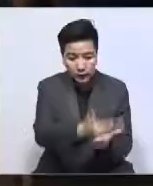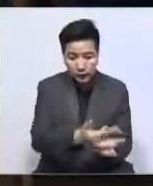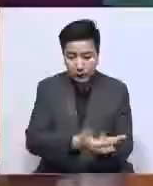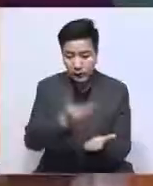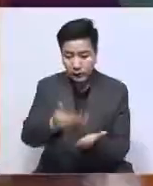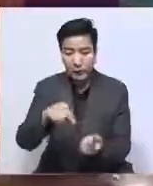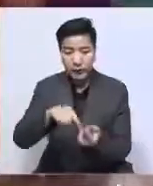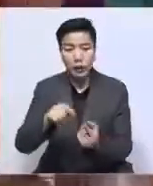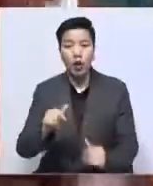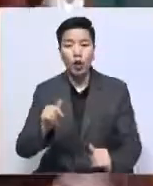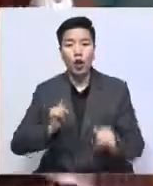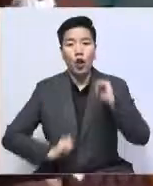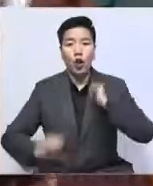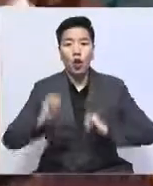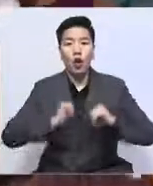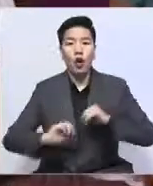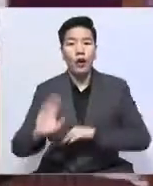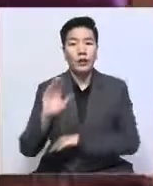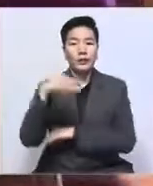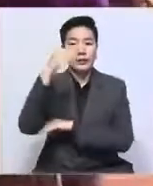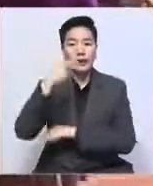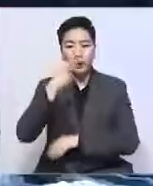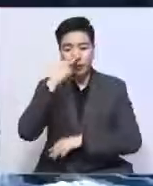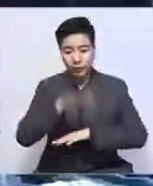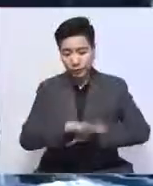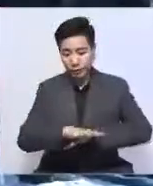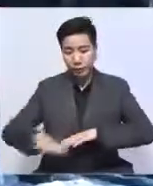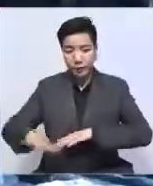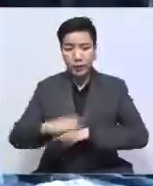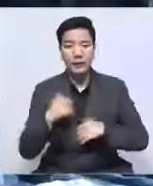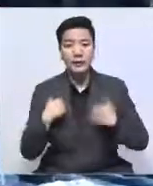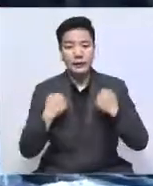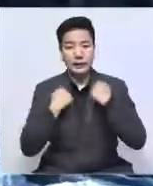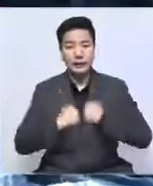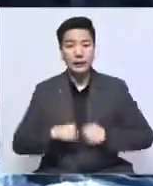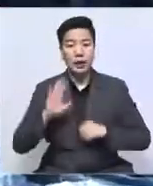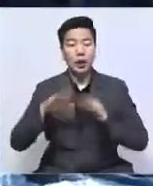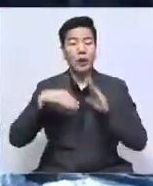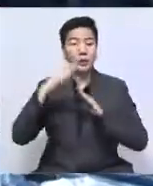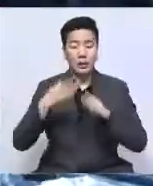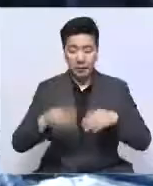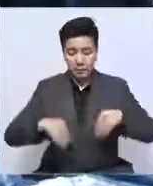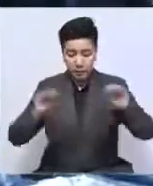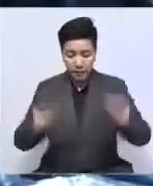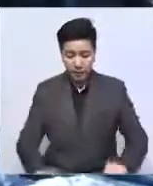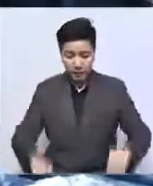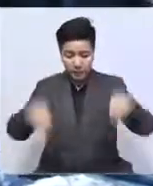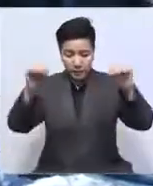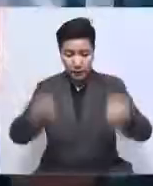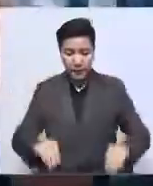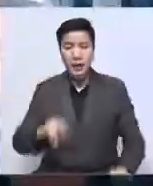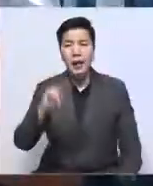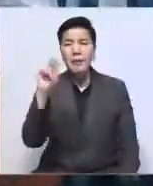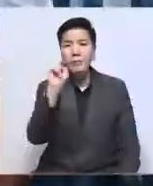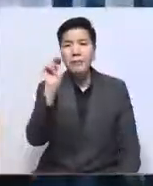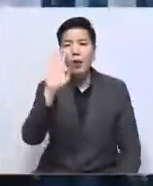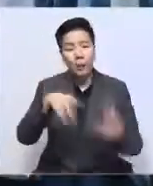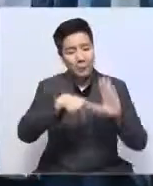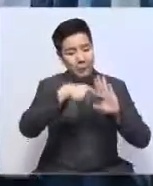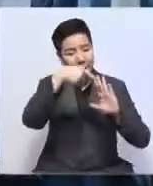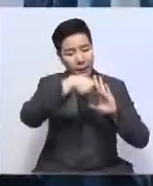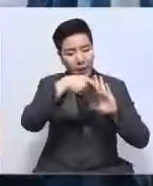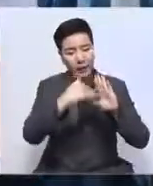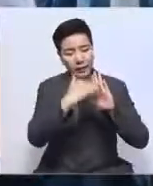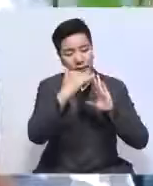วณโรงละครแห่งชาติค่ะอย่างที่เห็นอยู่นี้ก็จะเป็นเสื้อม่อห้อมนะคะย้อมมือค่ะส่งตรงจากจังหวัดแพร่นะคะ